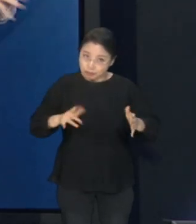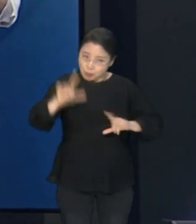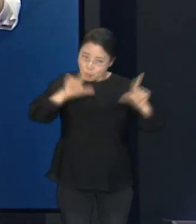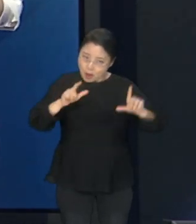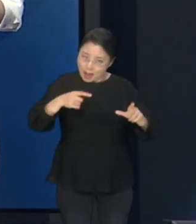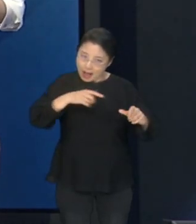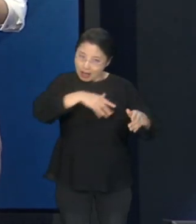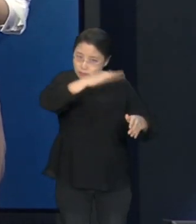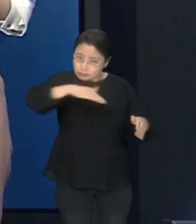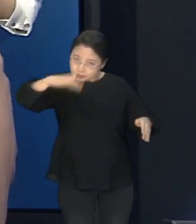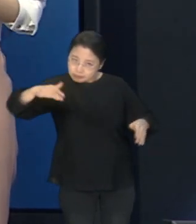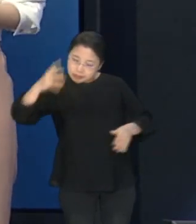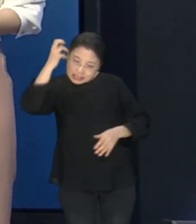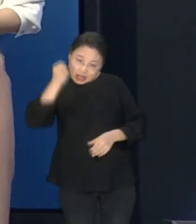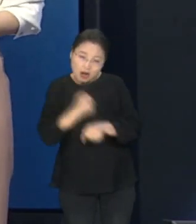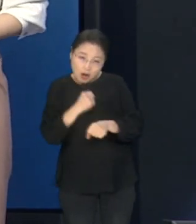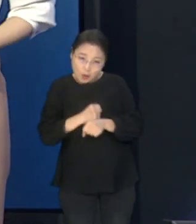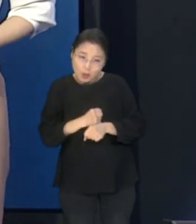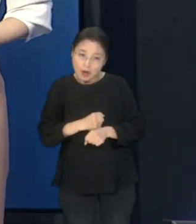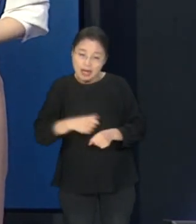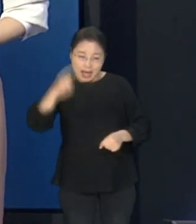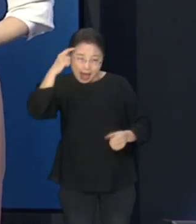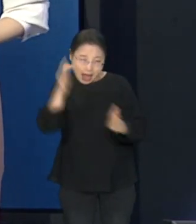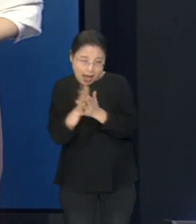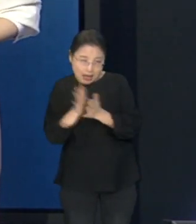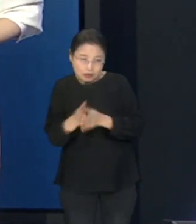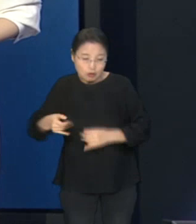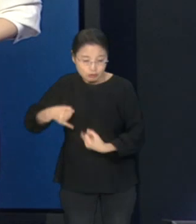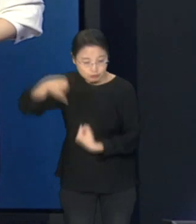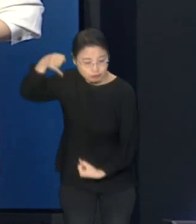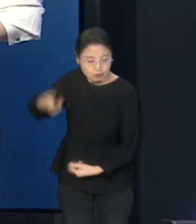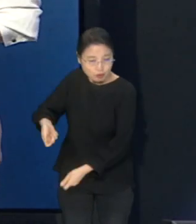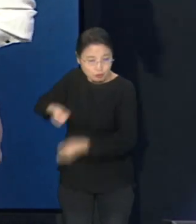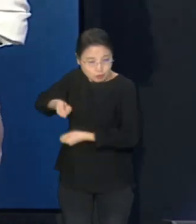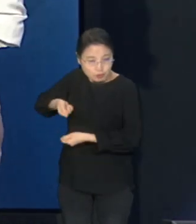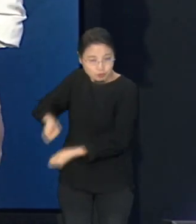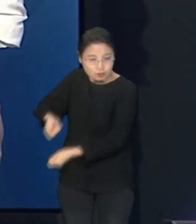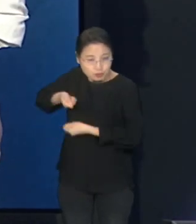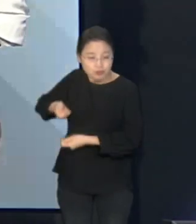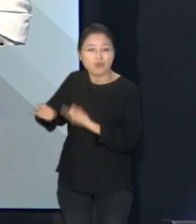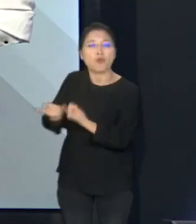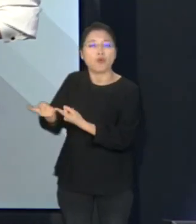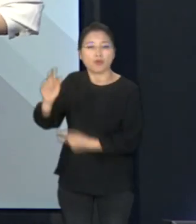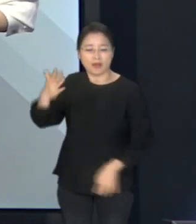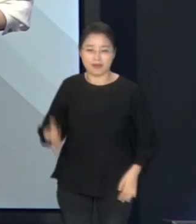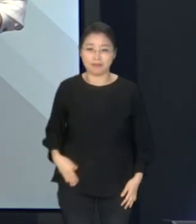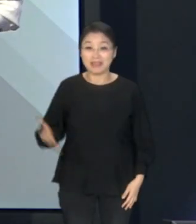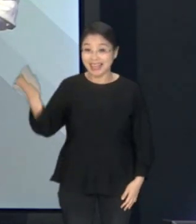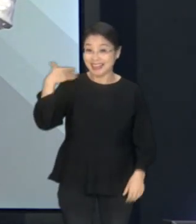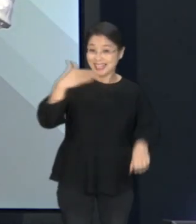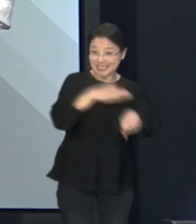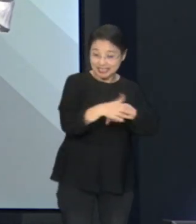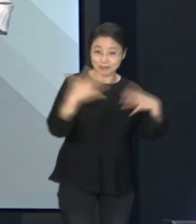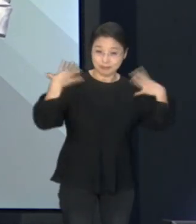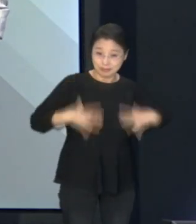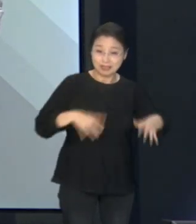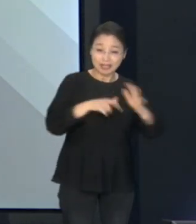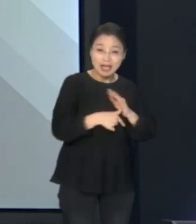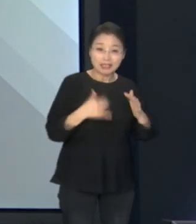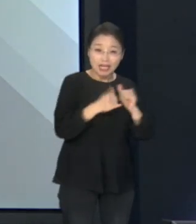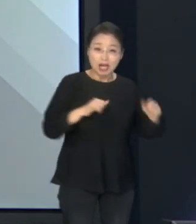파악하고 때에 맞춰서 정밀하게 줄을 당겨줍니다. 기존의 로봇 슈트는 사람이 움직일